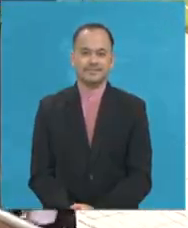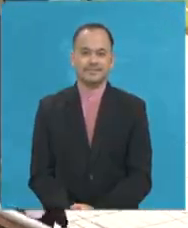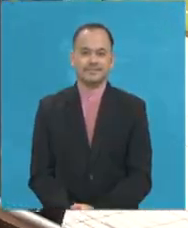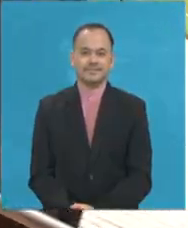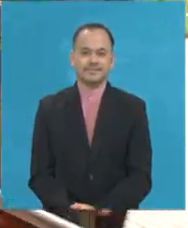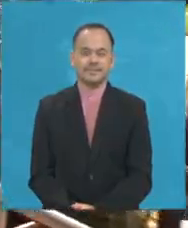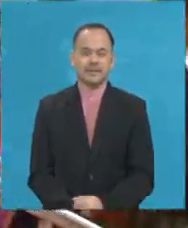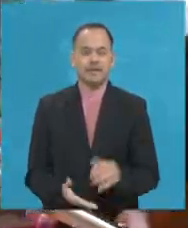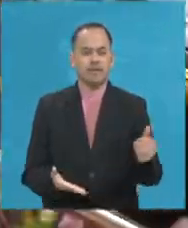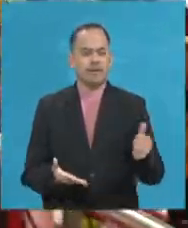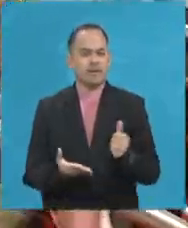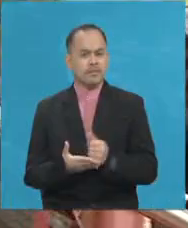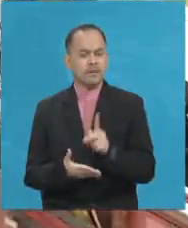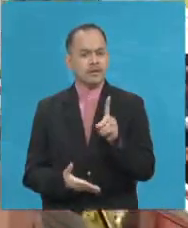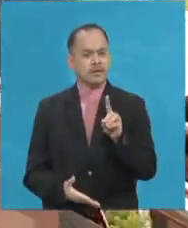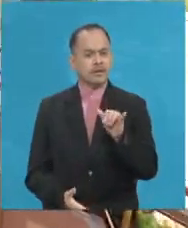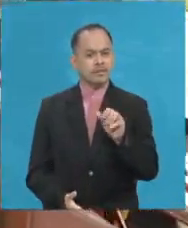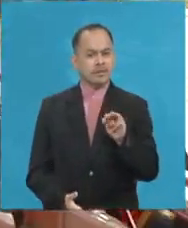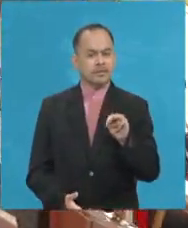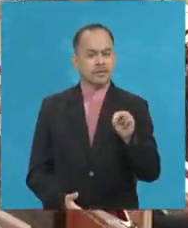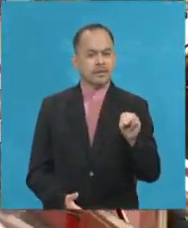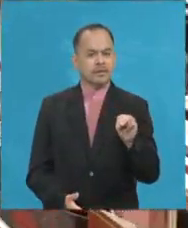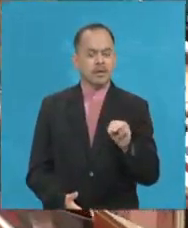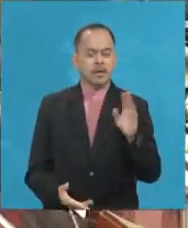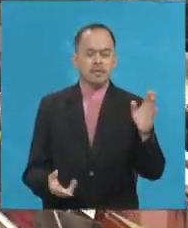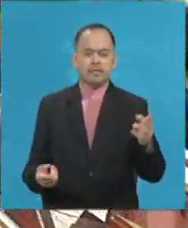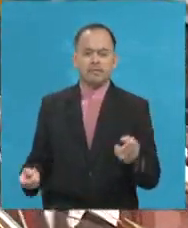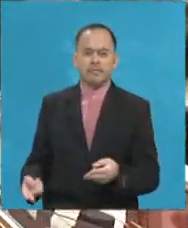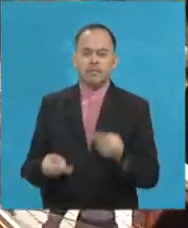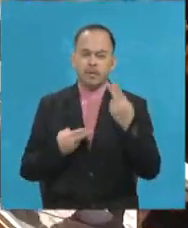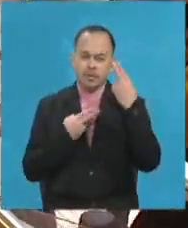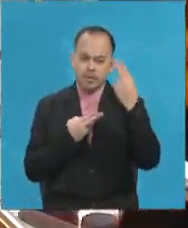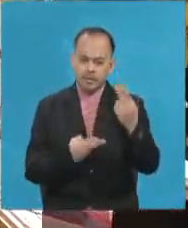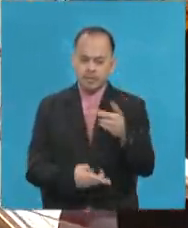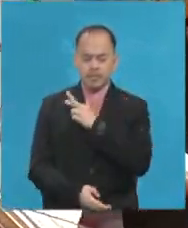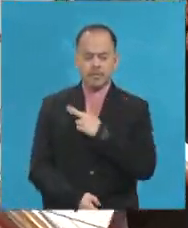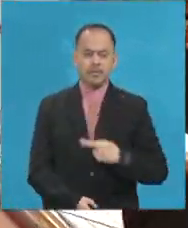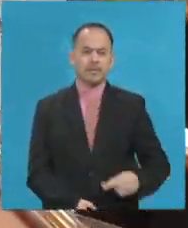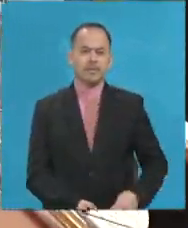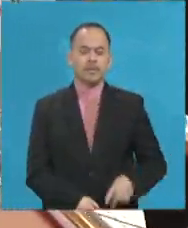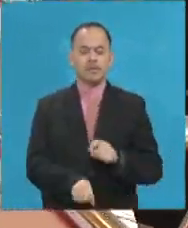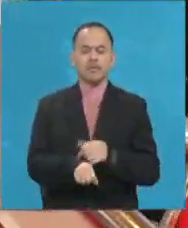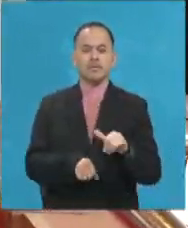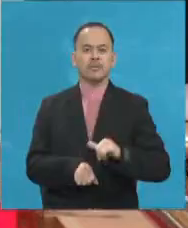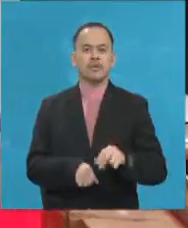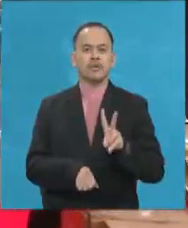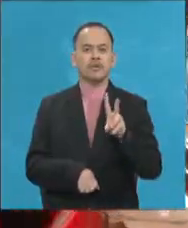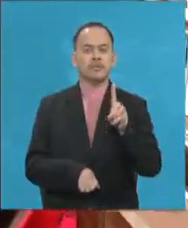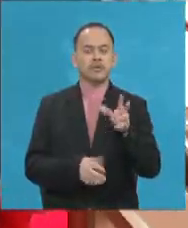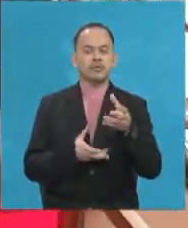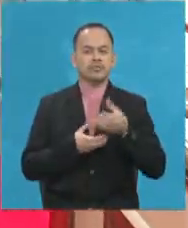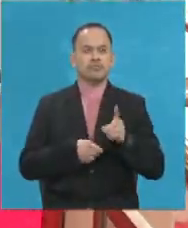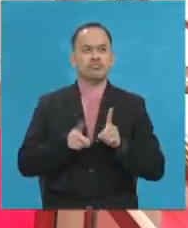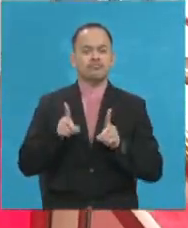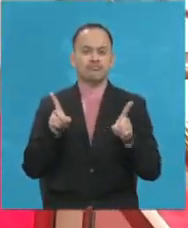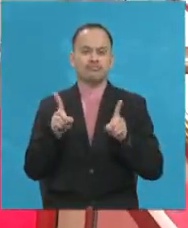Hai sejurus keberangkatan kebawah duli Yang Maha Mulia berkenan menerima hormati raja pada waktu yang sama 21 dus